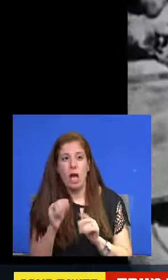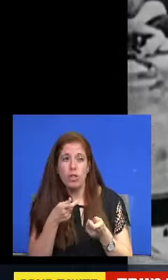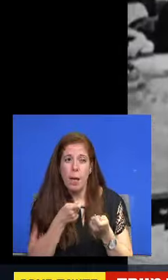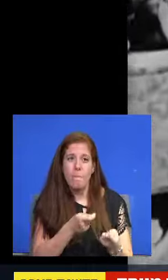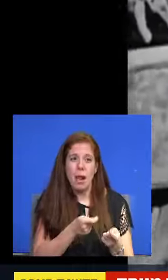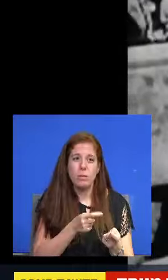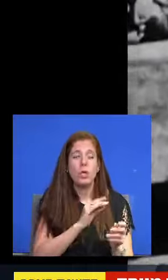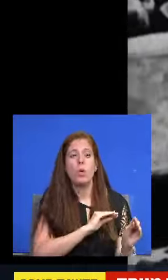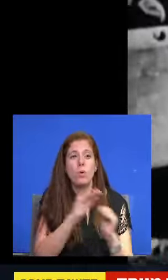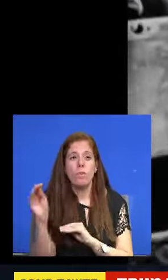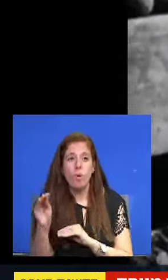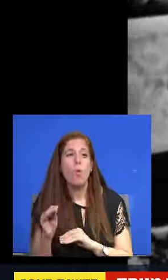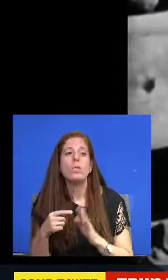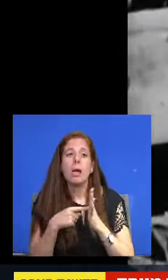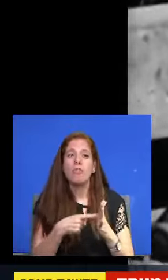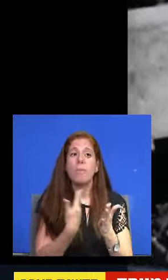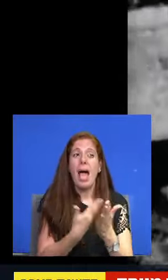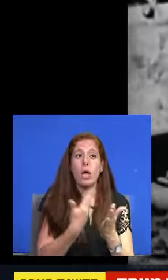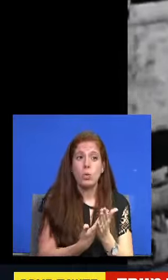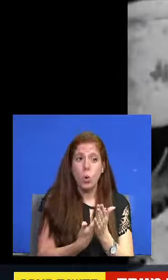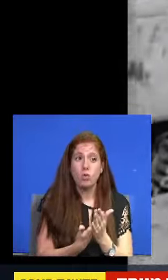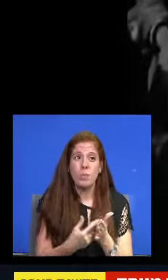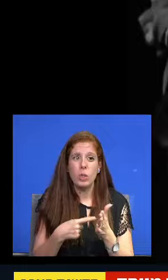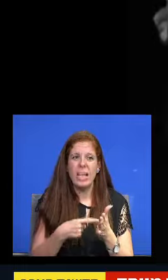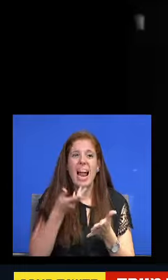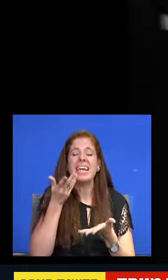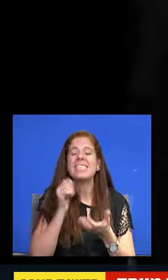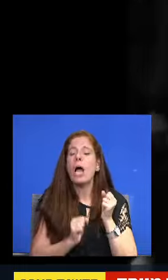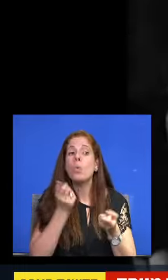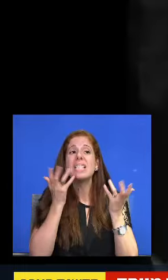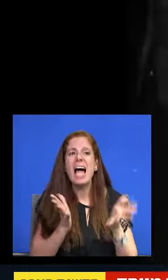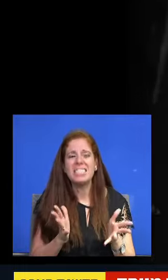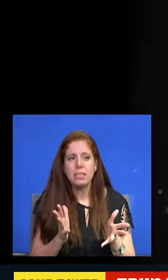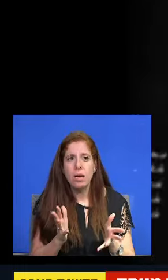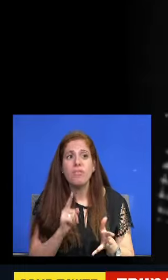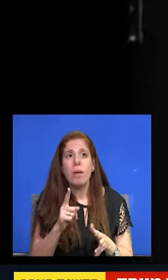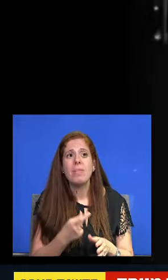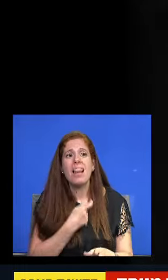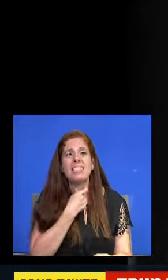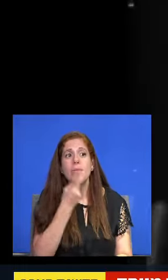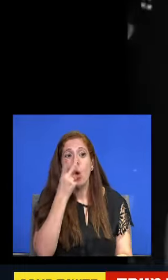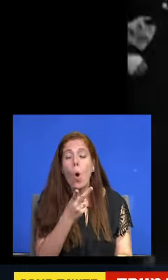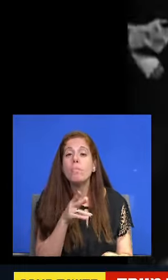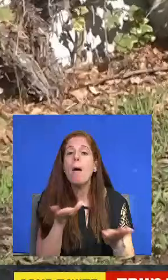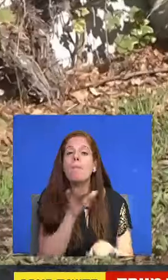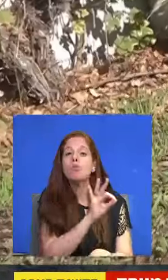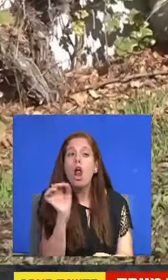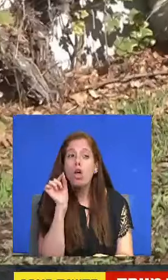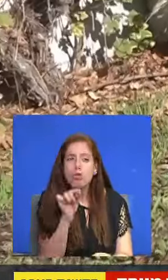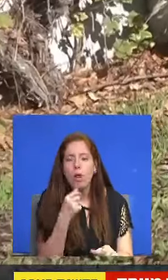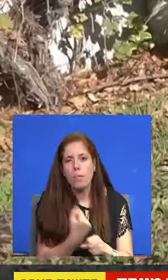Other evidences of horror, brutality and human indecency are shown, and these people are compelled to see what their own government had